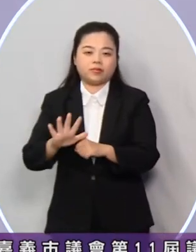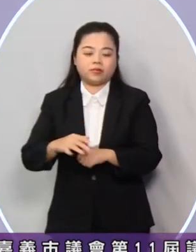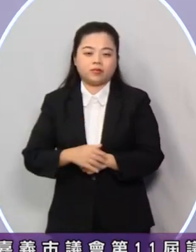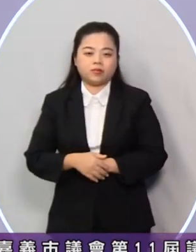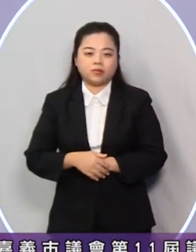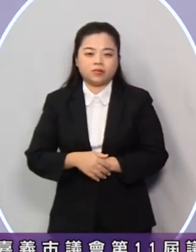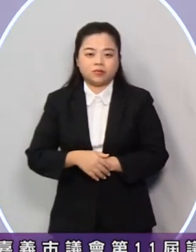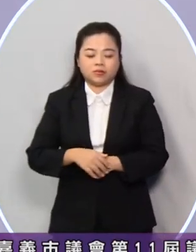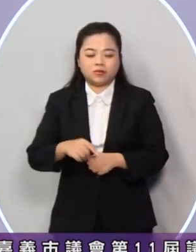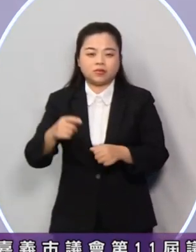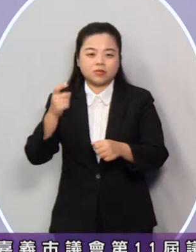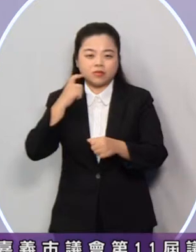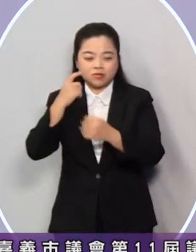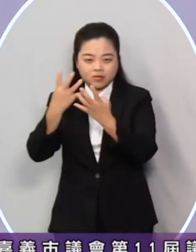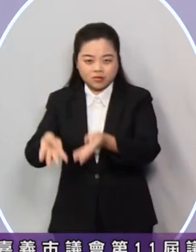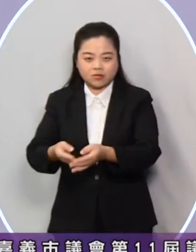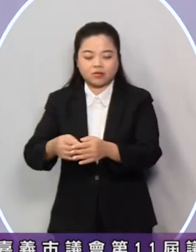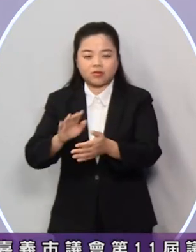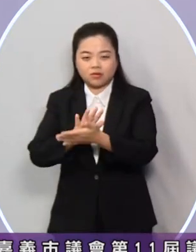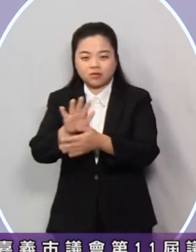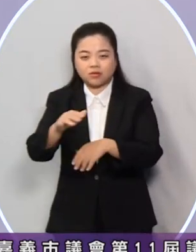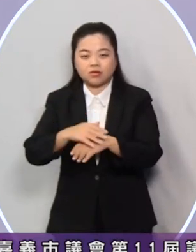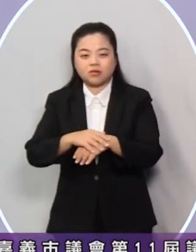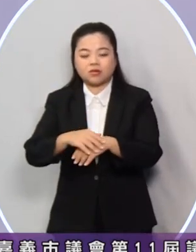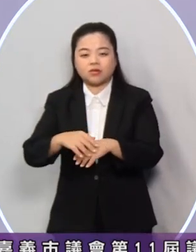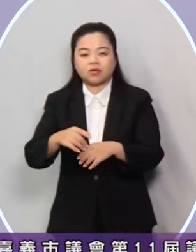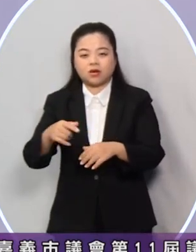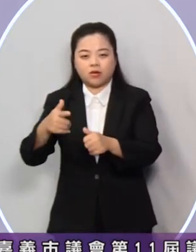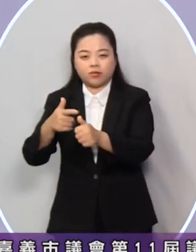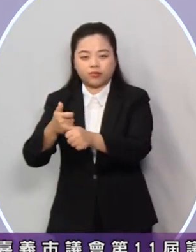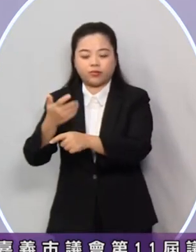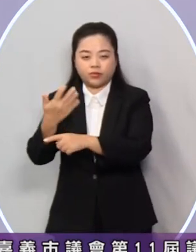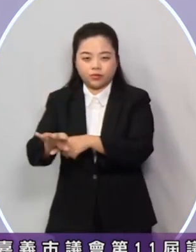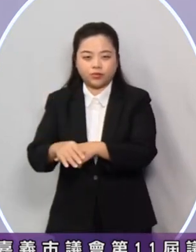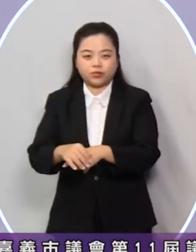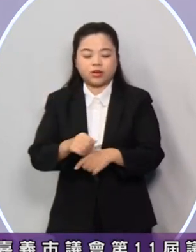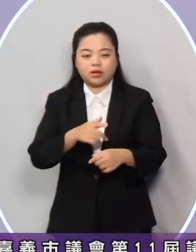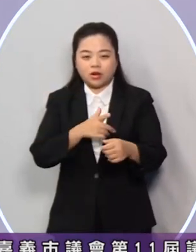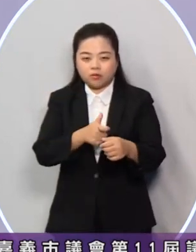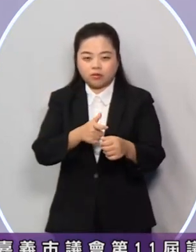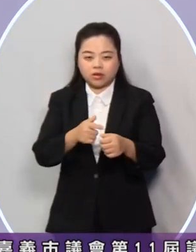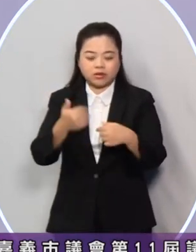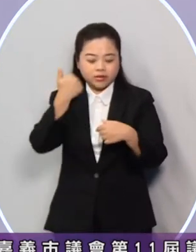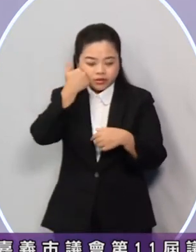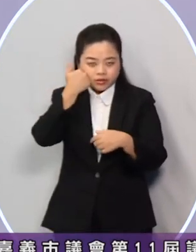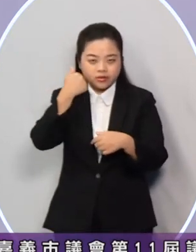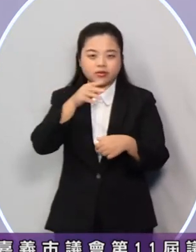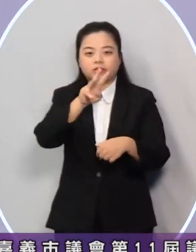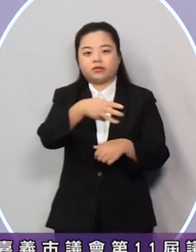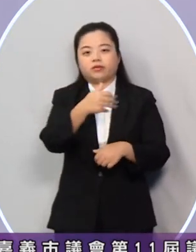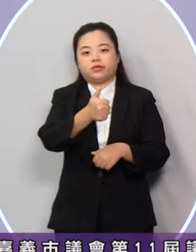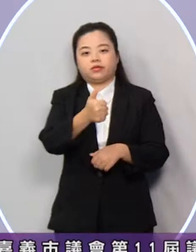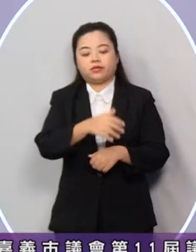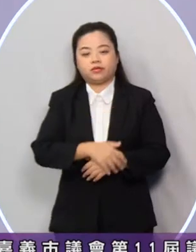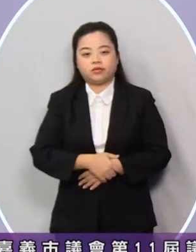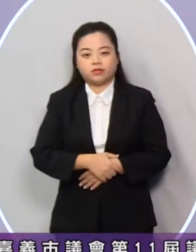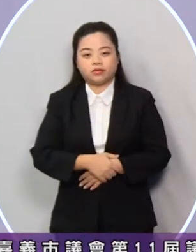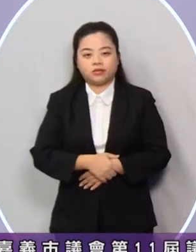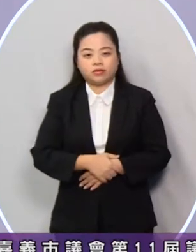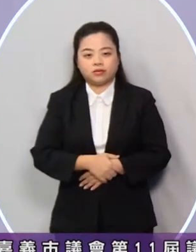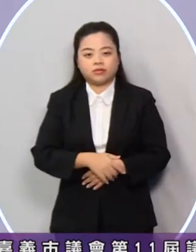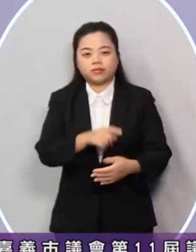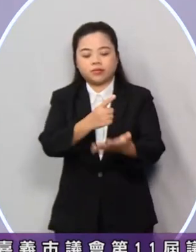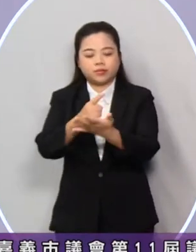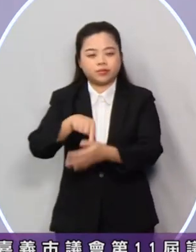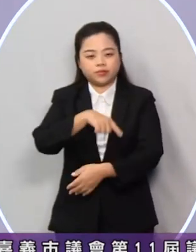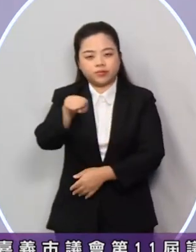假释金盆洗手之后呢，被枪击身亡，枪手是一个未成年的少年廖国豪。各位乡